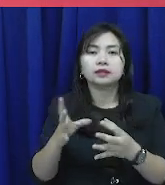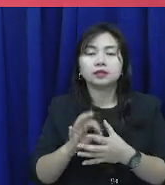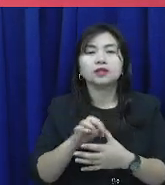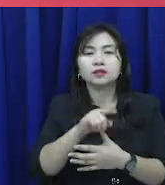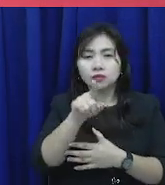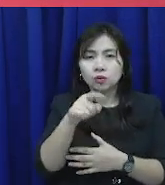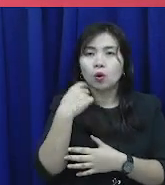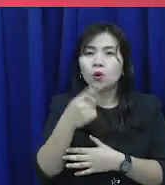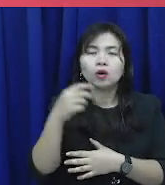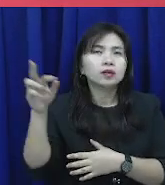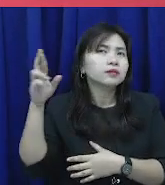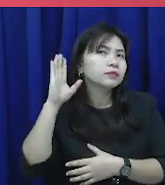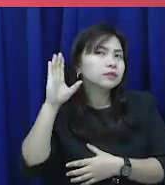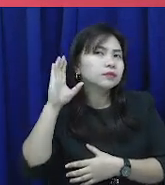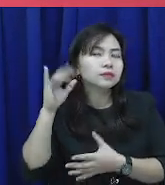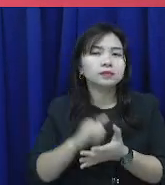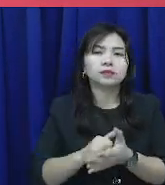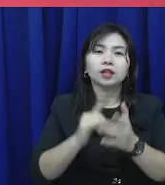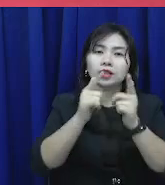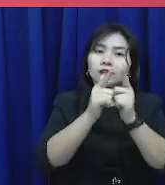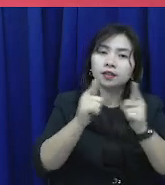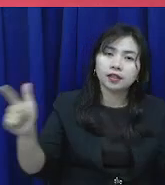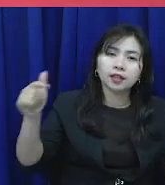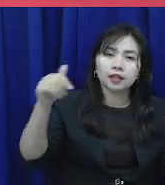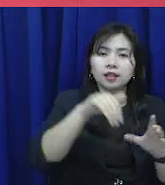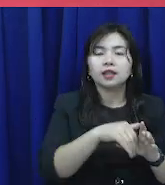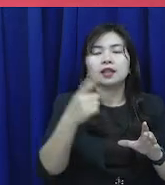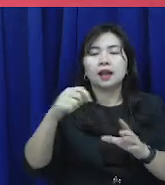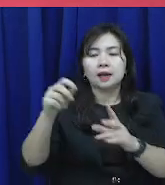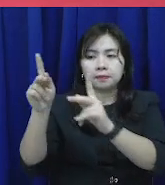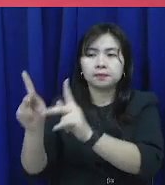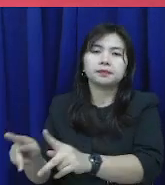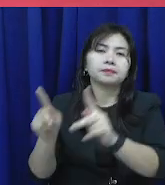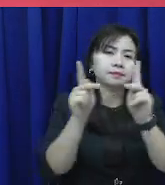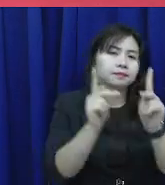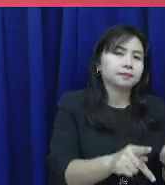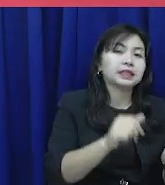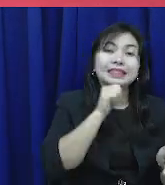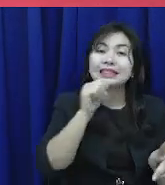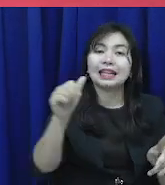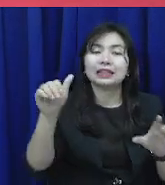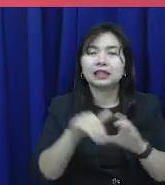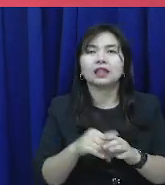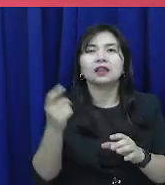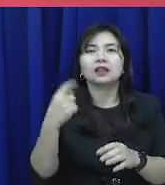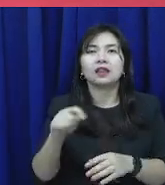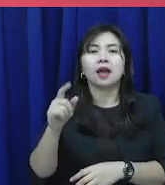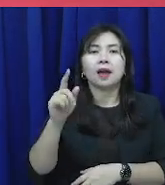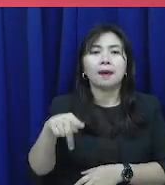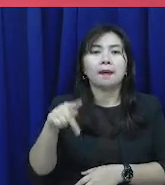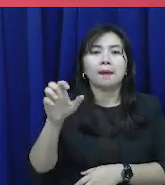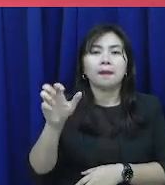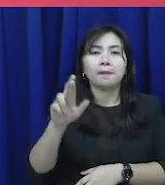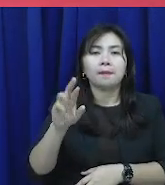po nito Ano po yon greatness is in the preparation not in the performance you see